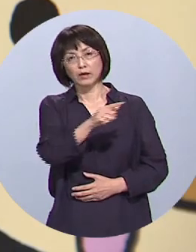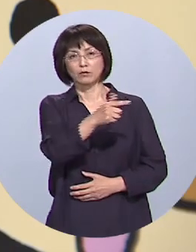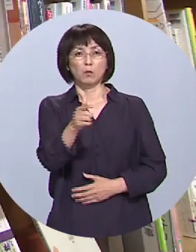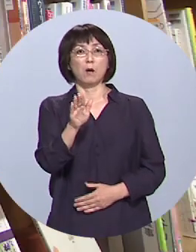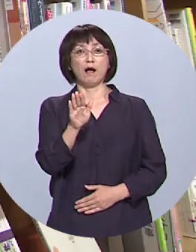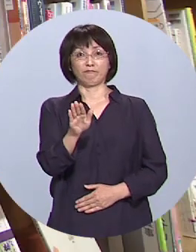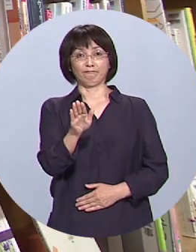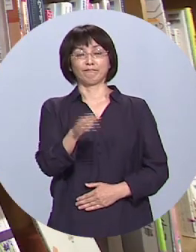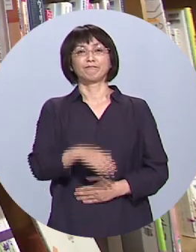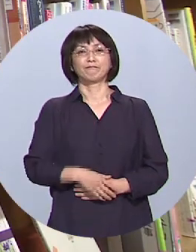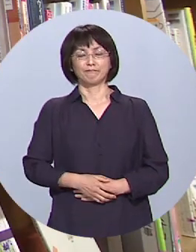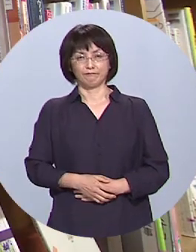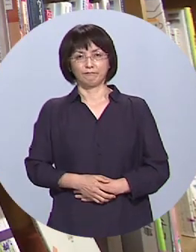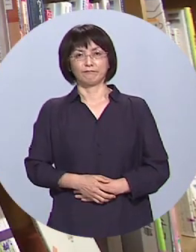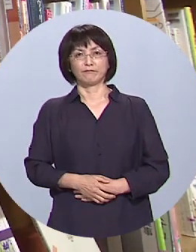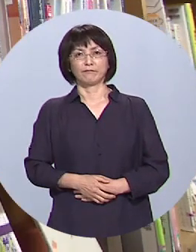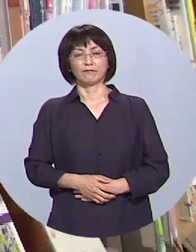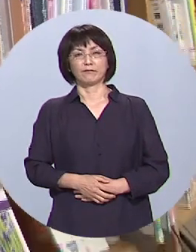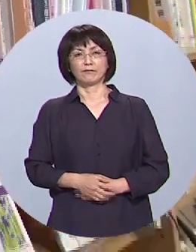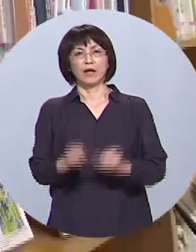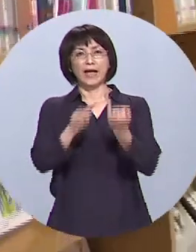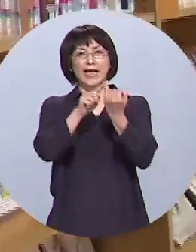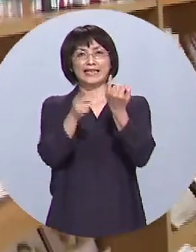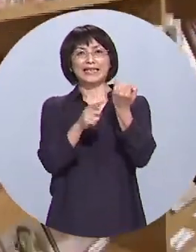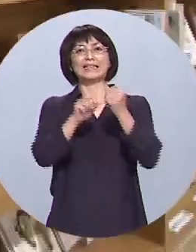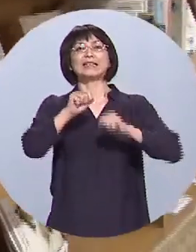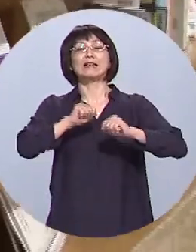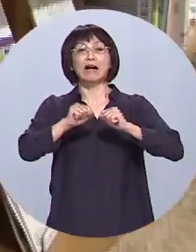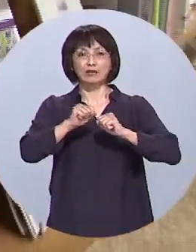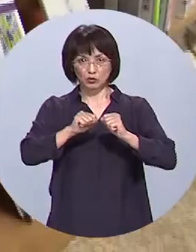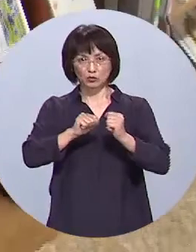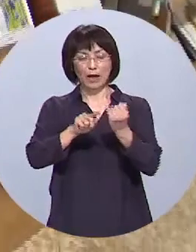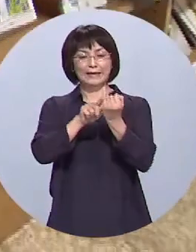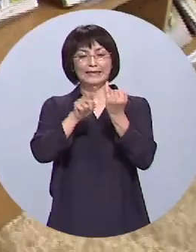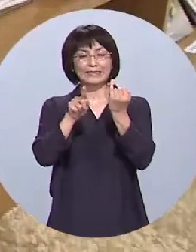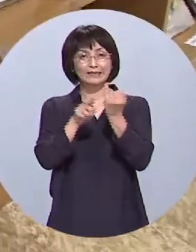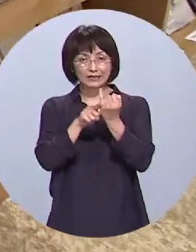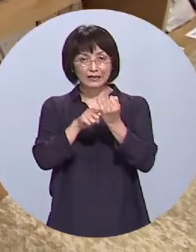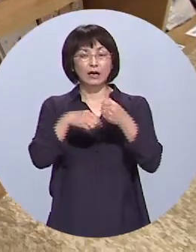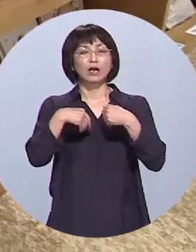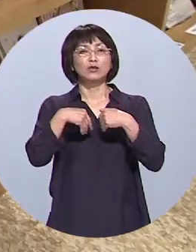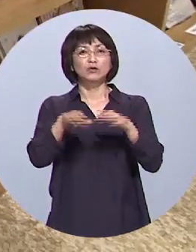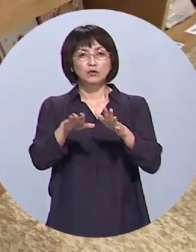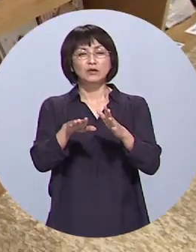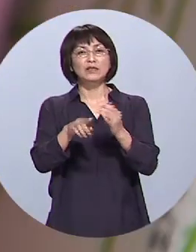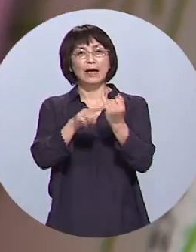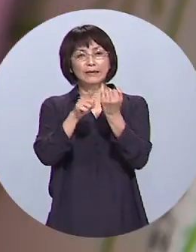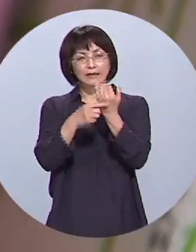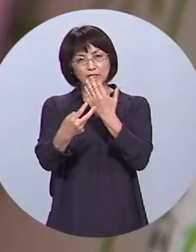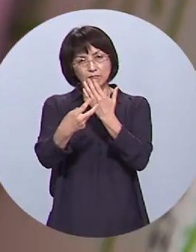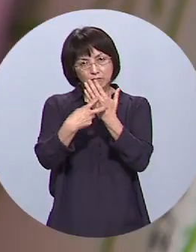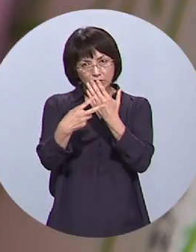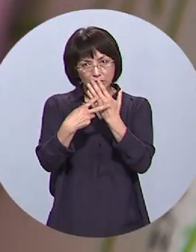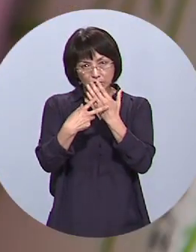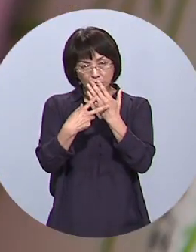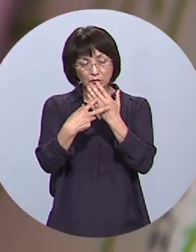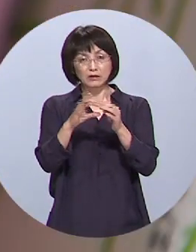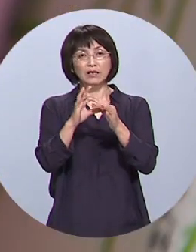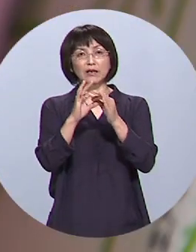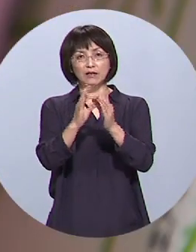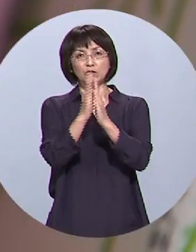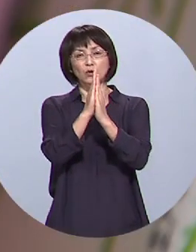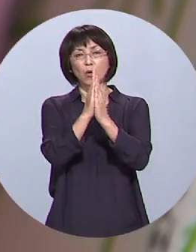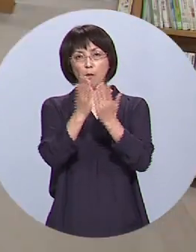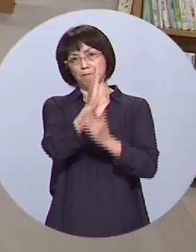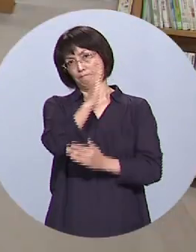ています。そして妊活のコーナーでは妊娠や出産、不妊治療などに関する本を揃え紹介